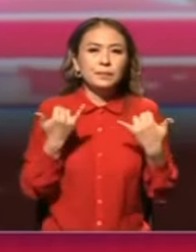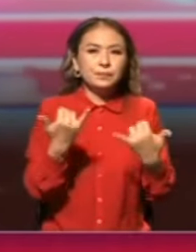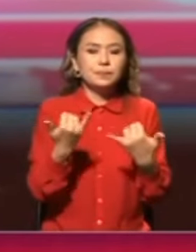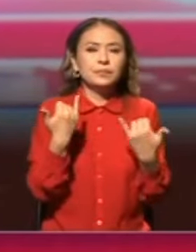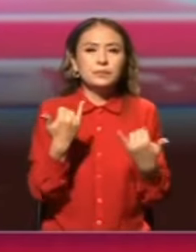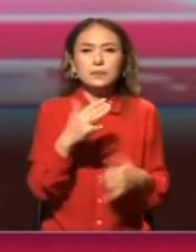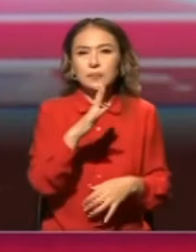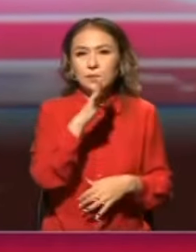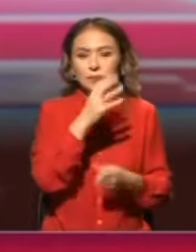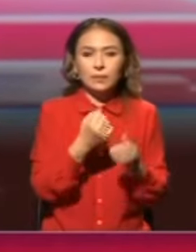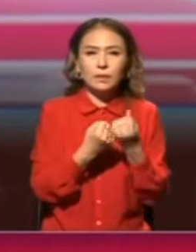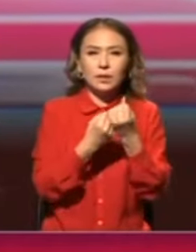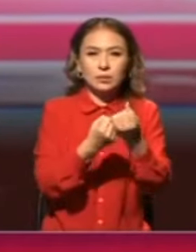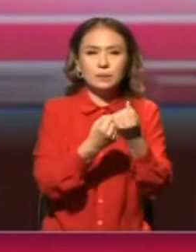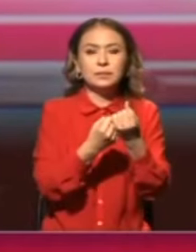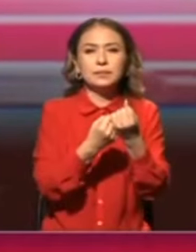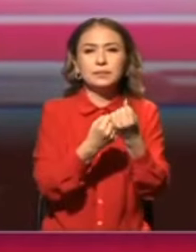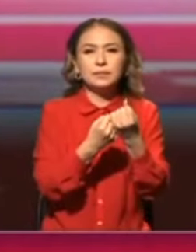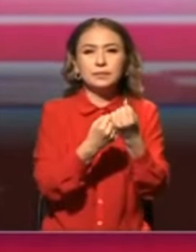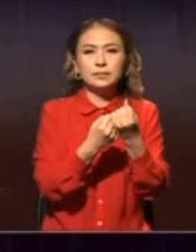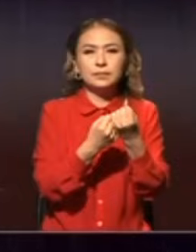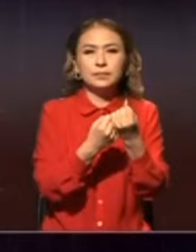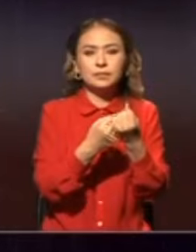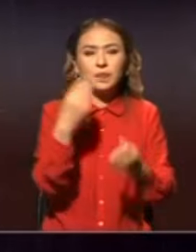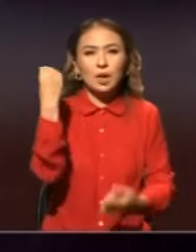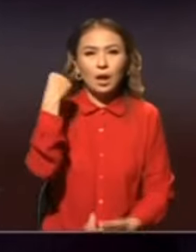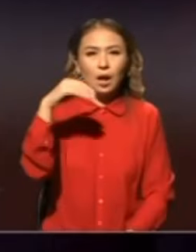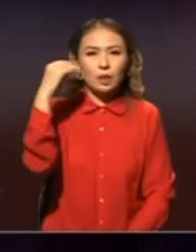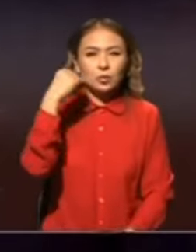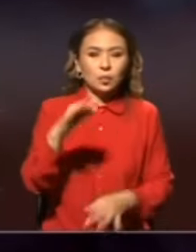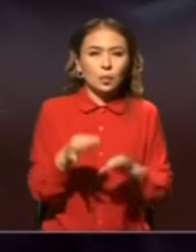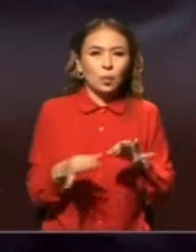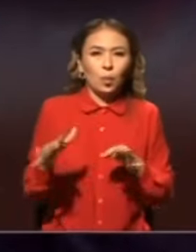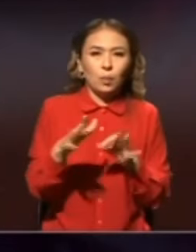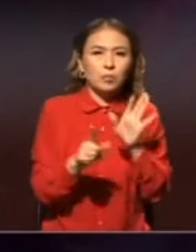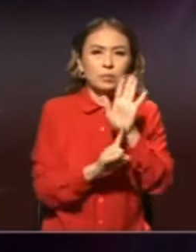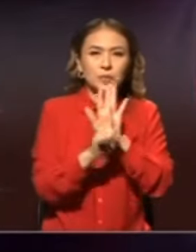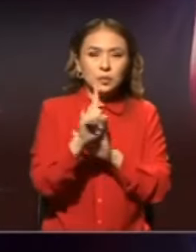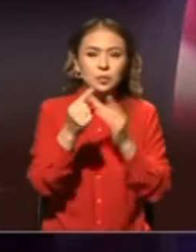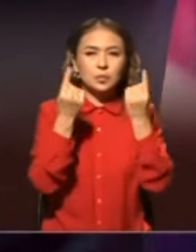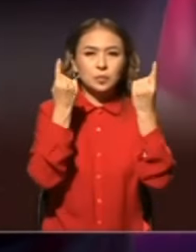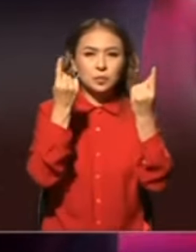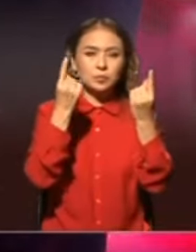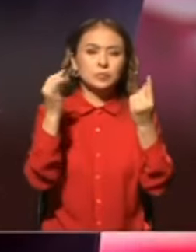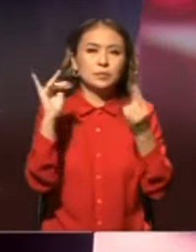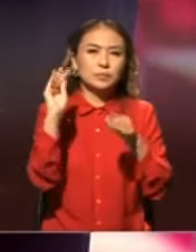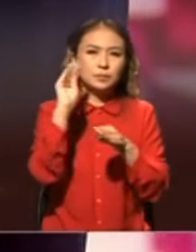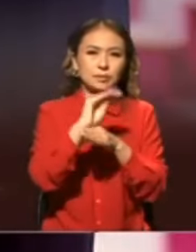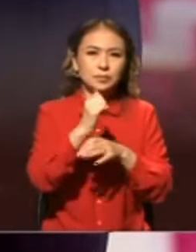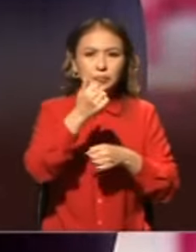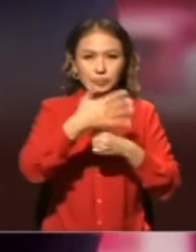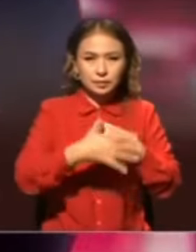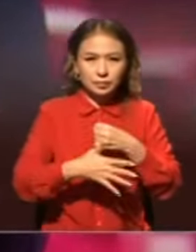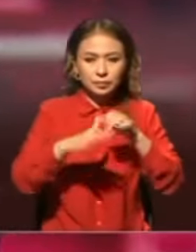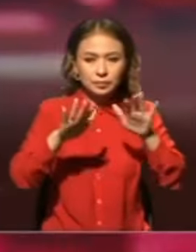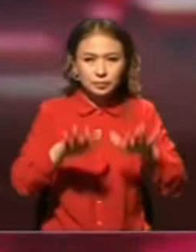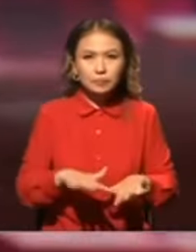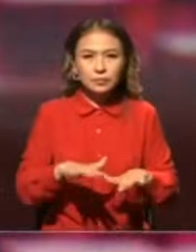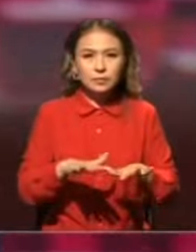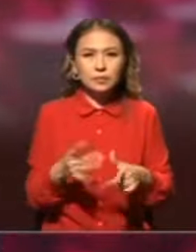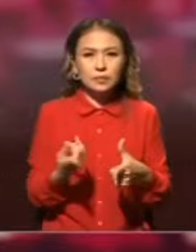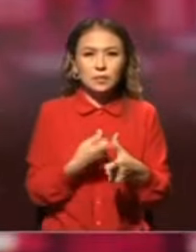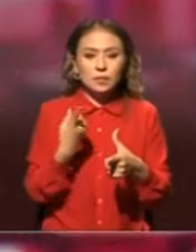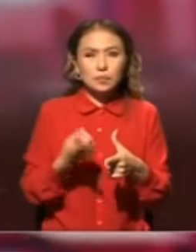ішінде қазіргі қолдау тауып жатқан нұсқа мынау Ақтөбе облысында басталған ірі шаруа және орта шаруа қожалықтары, мынау